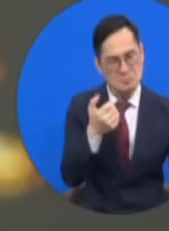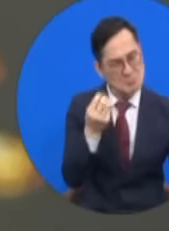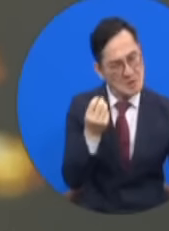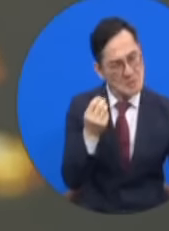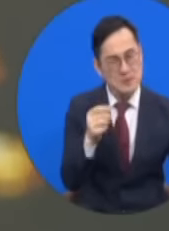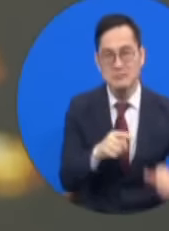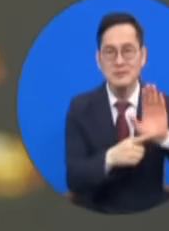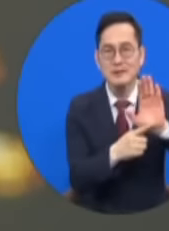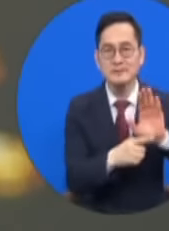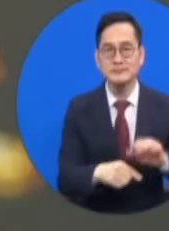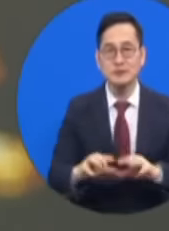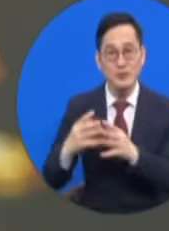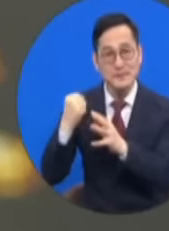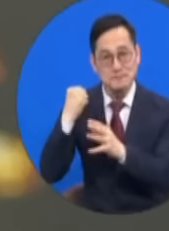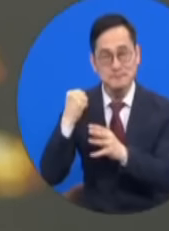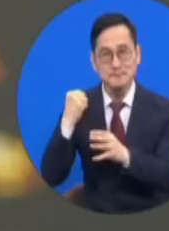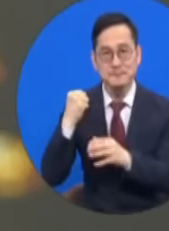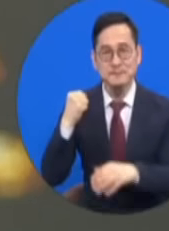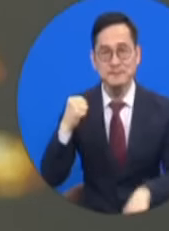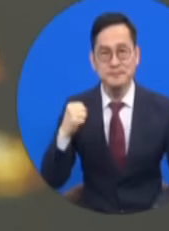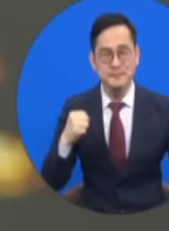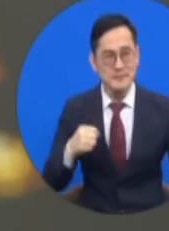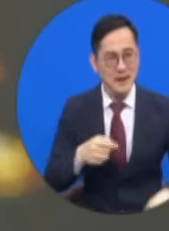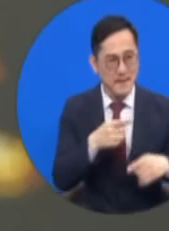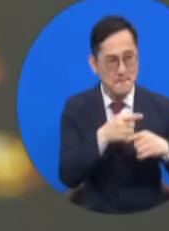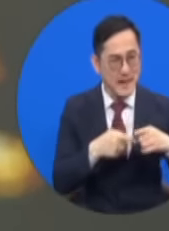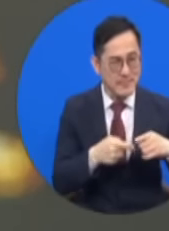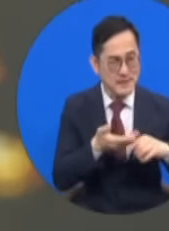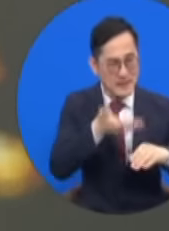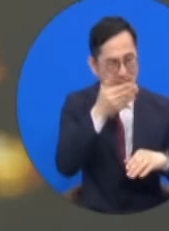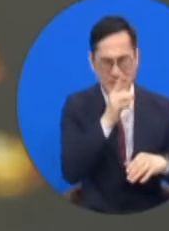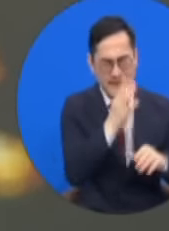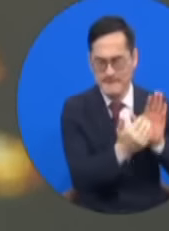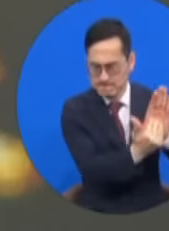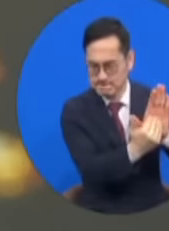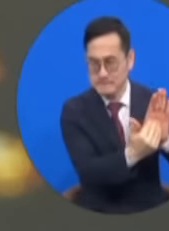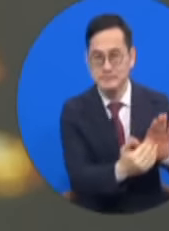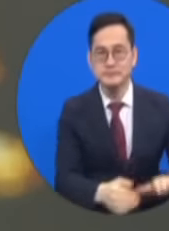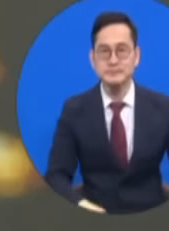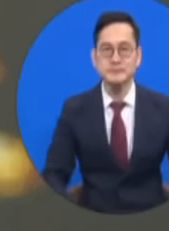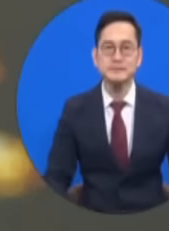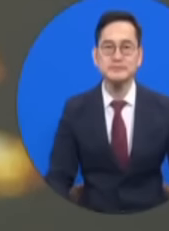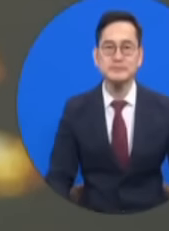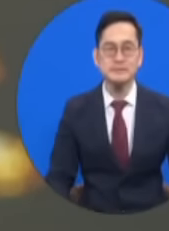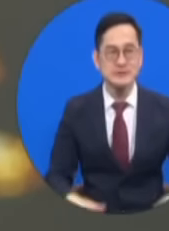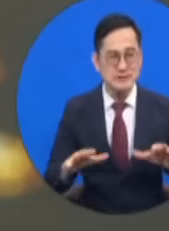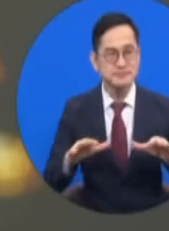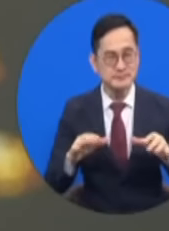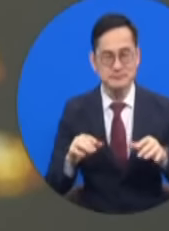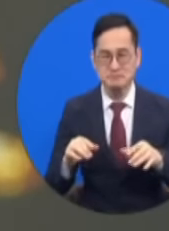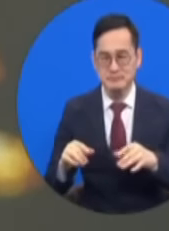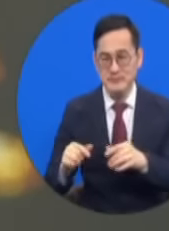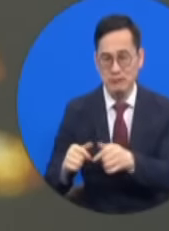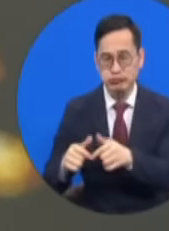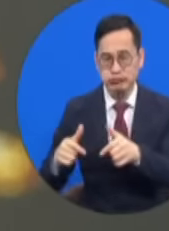나왔어요. 국민의힘에서는 과반을 저지할 수 있다라며 골든크로스 얘기를 꺼내들었습니다.